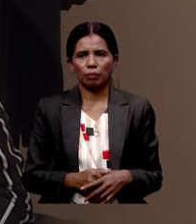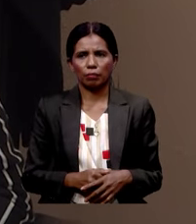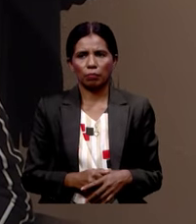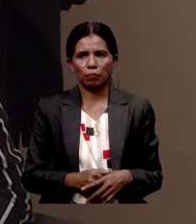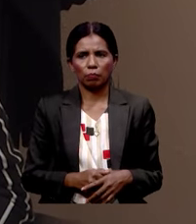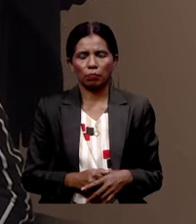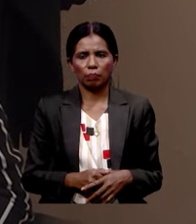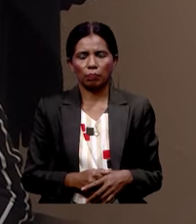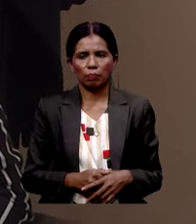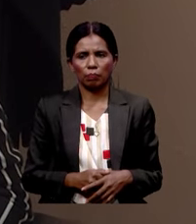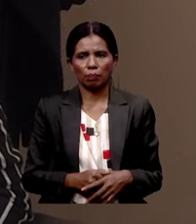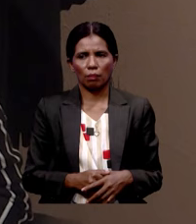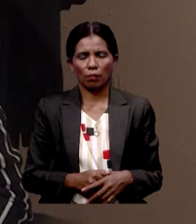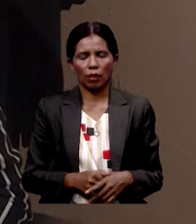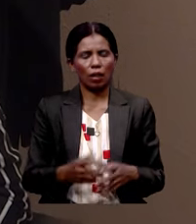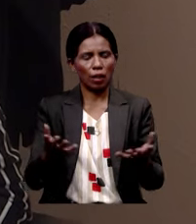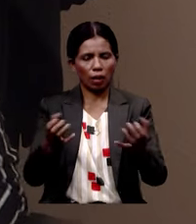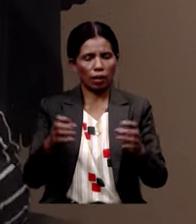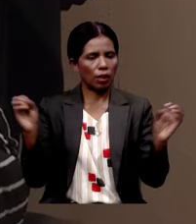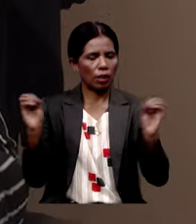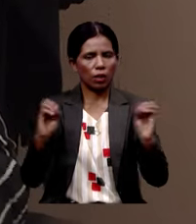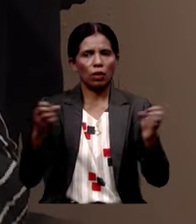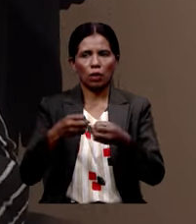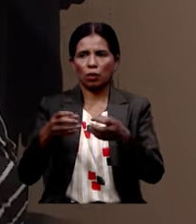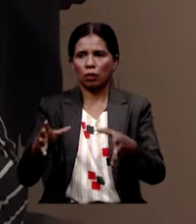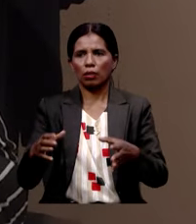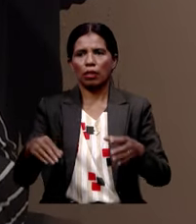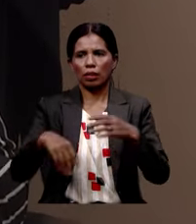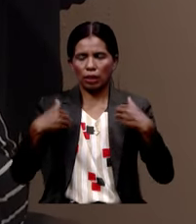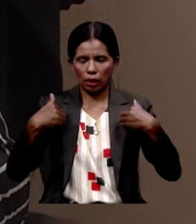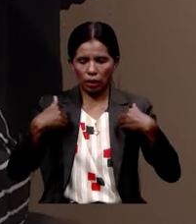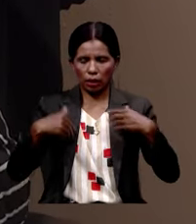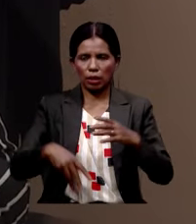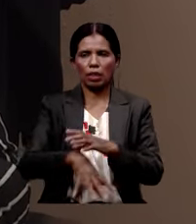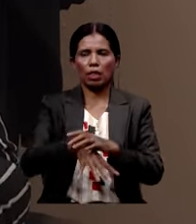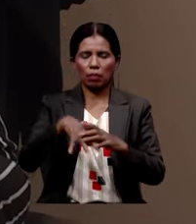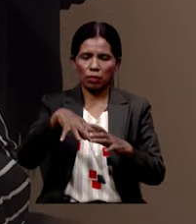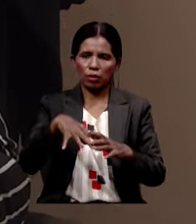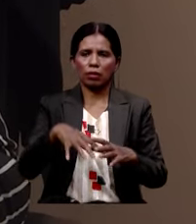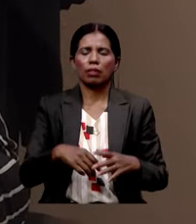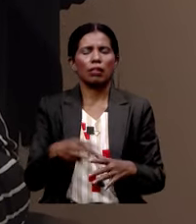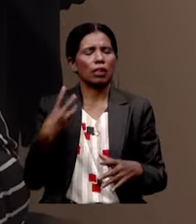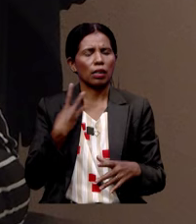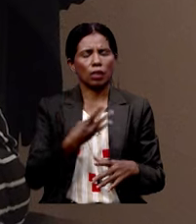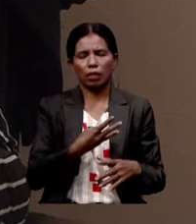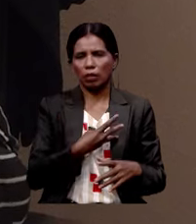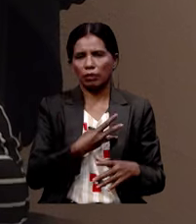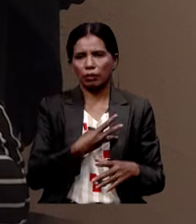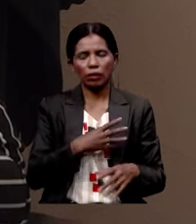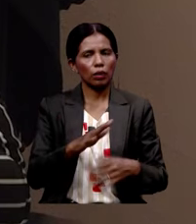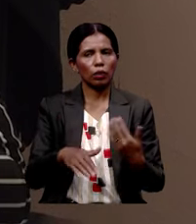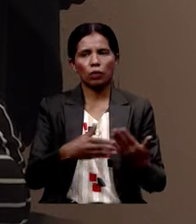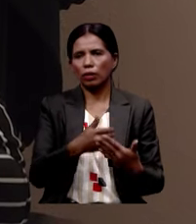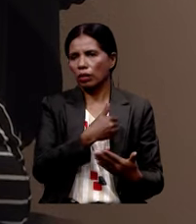ninia akara kalakoi nias iha ninia abu trasi ne be kuaze dala ruma ita hotu